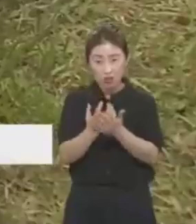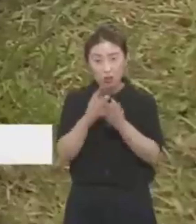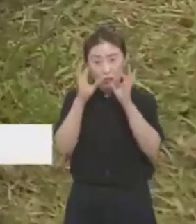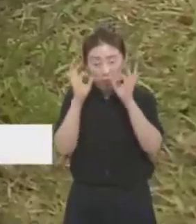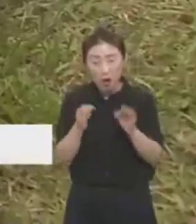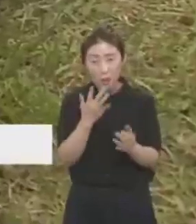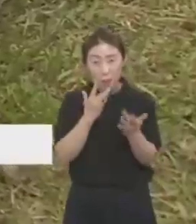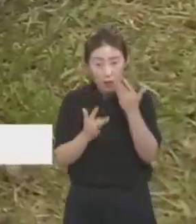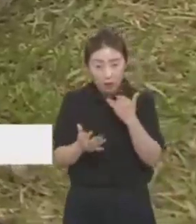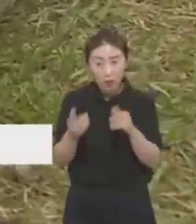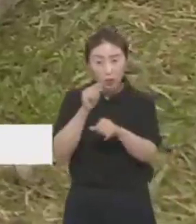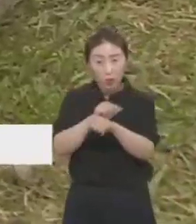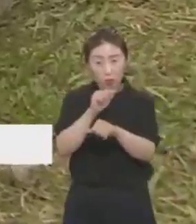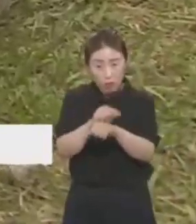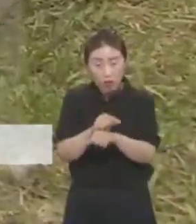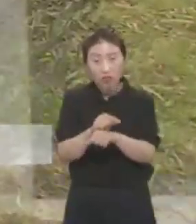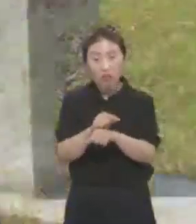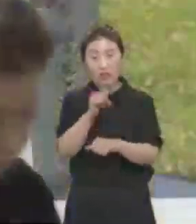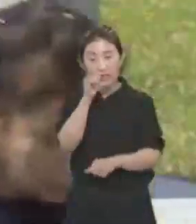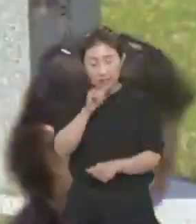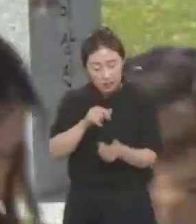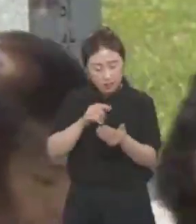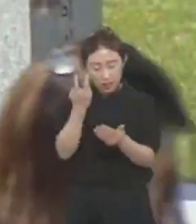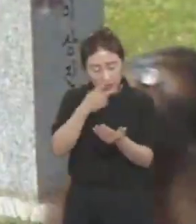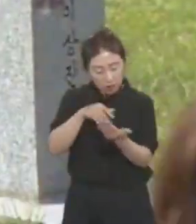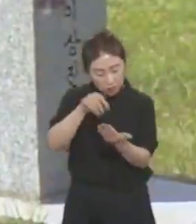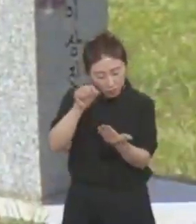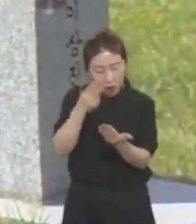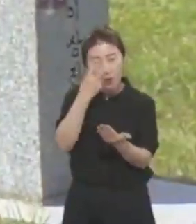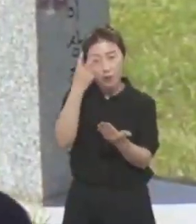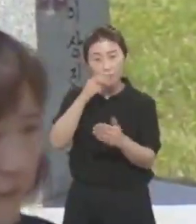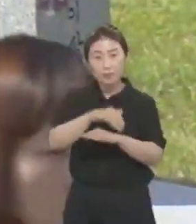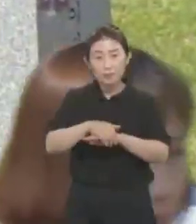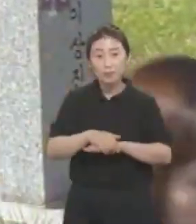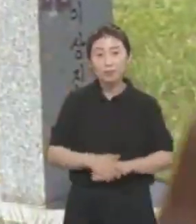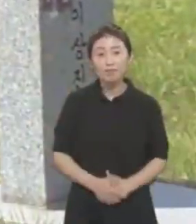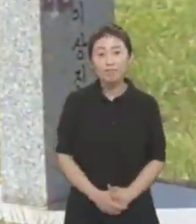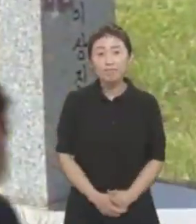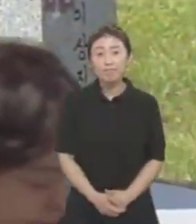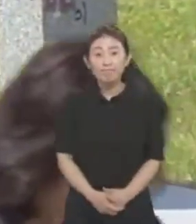순직 공무원이 있는지 살필 예정입니다. TJB 이수복입니다.